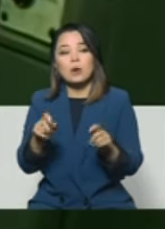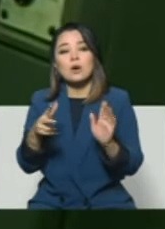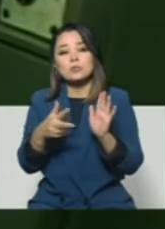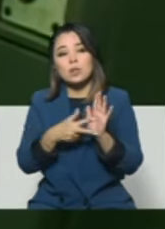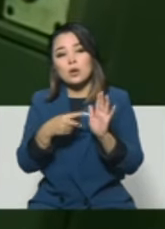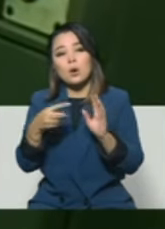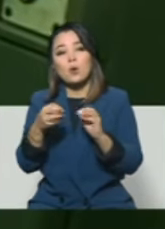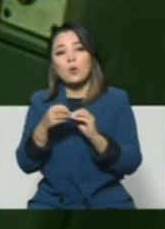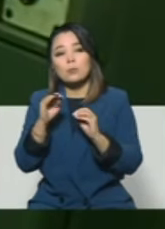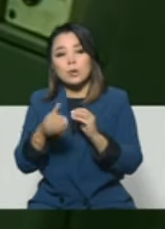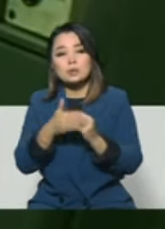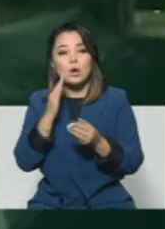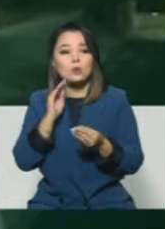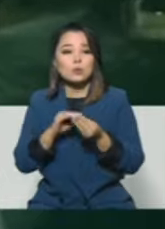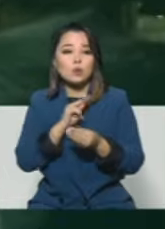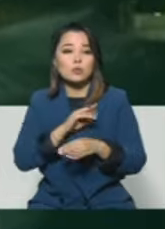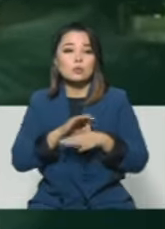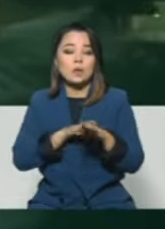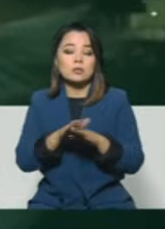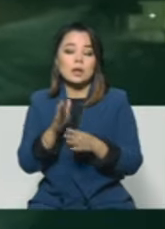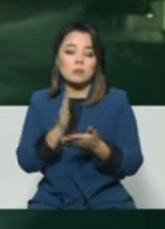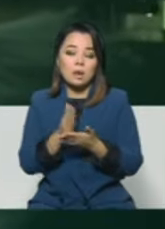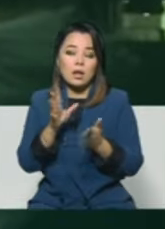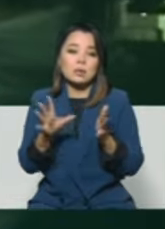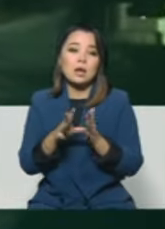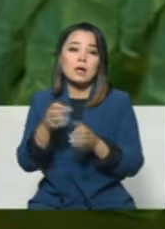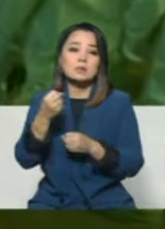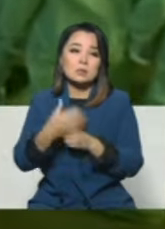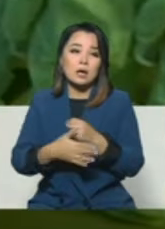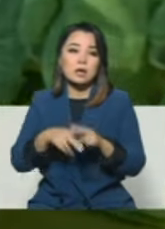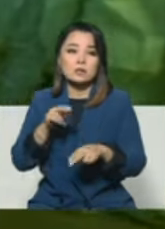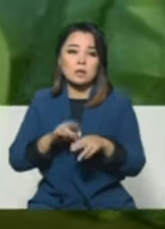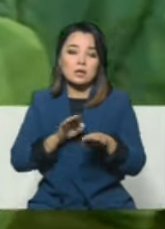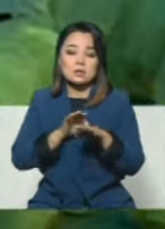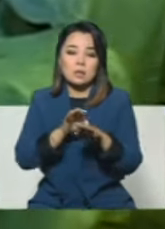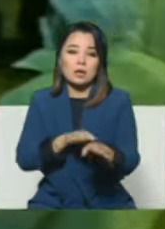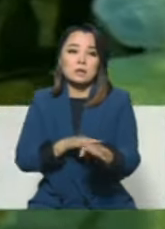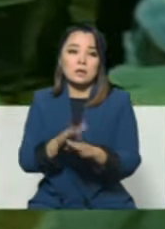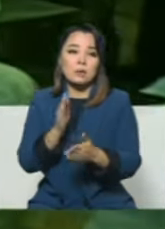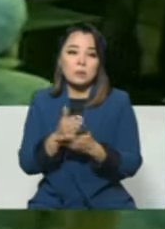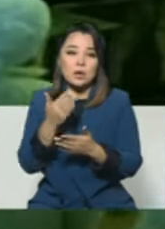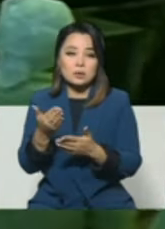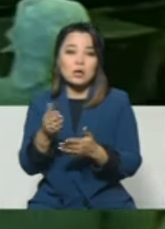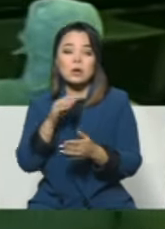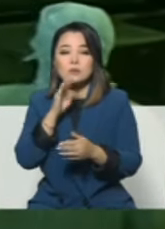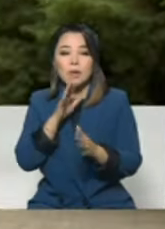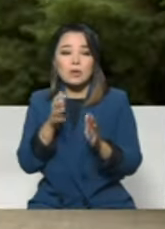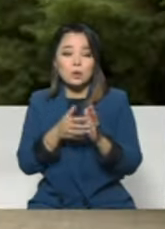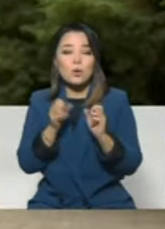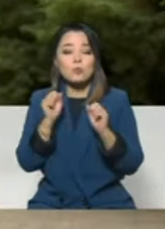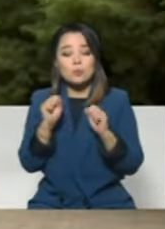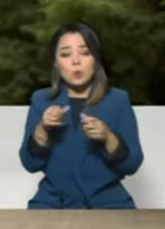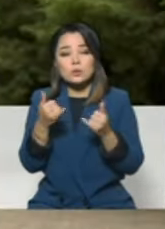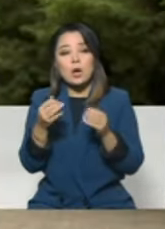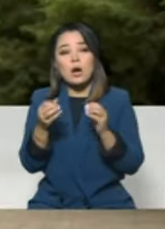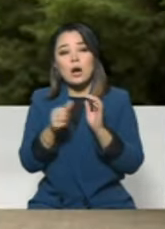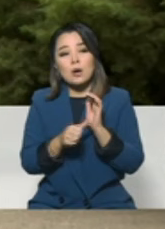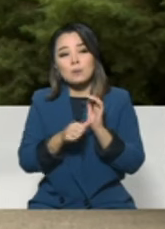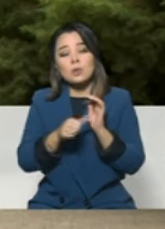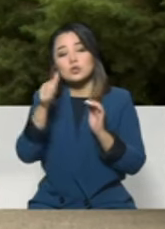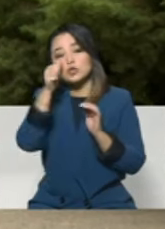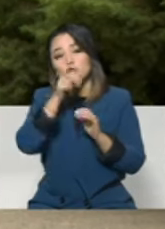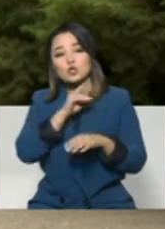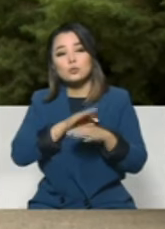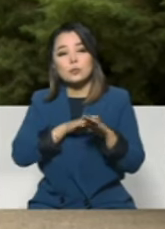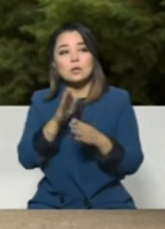8-10 мың тұрақты жұмыс орны пайда болады. Сол жаңа атом электростанциясы соғылу барысында, атом электростанциясы кемінде 60 жыл жұмыс істейді. Сол жұмыс істеу барысында